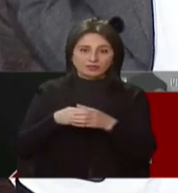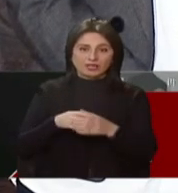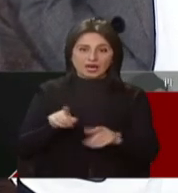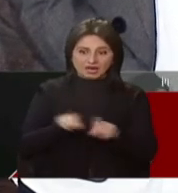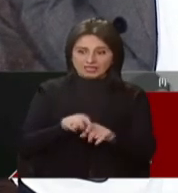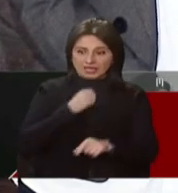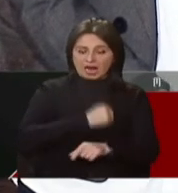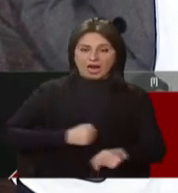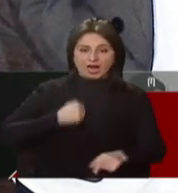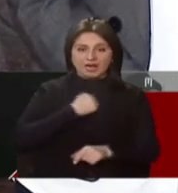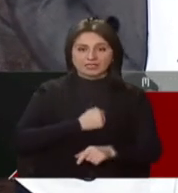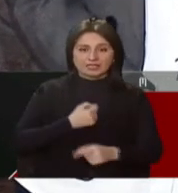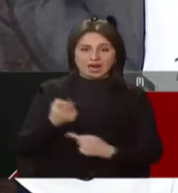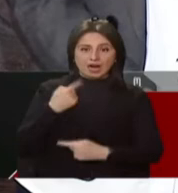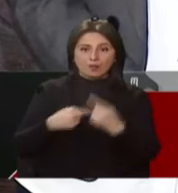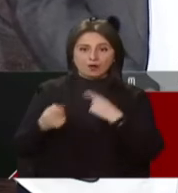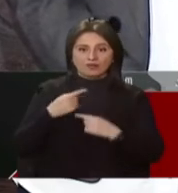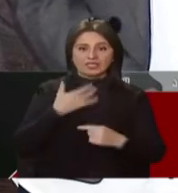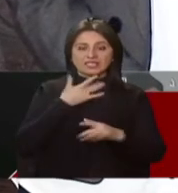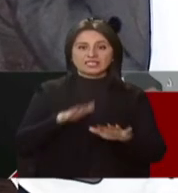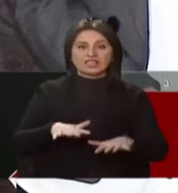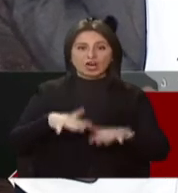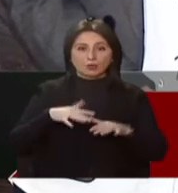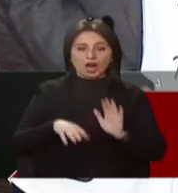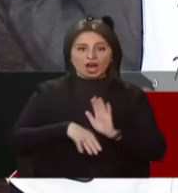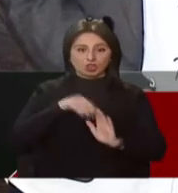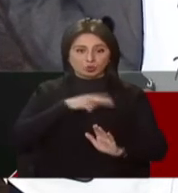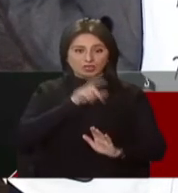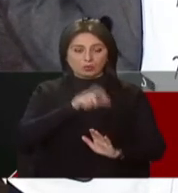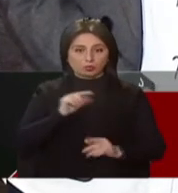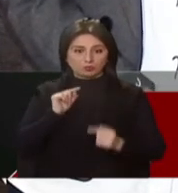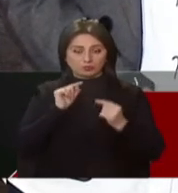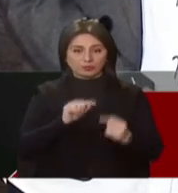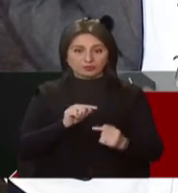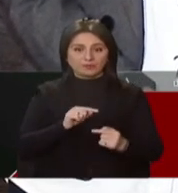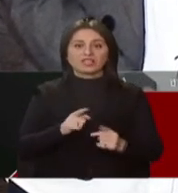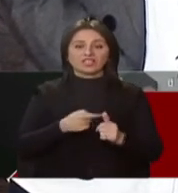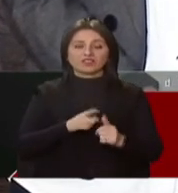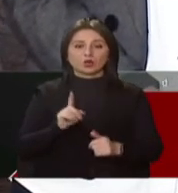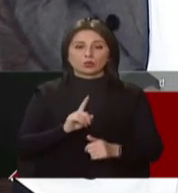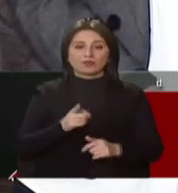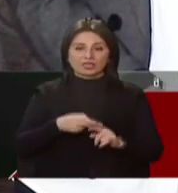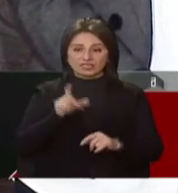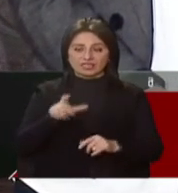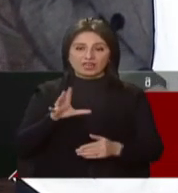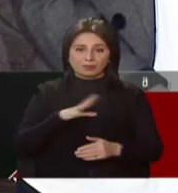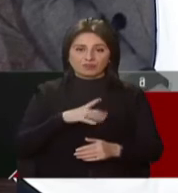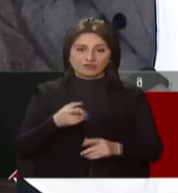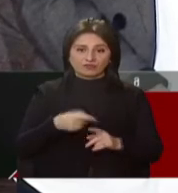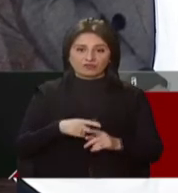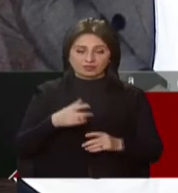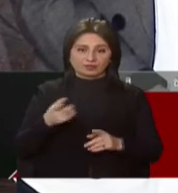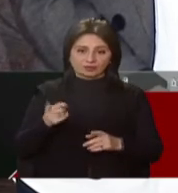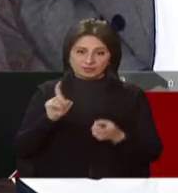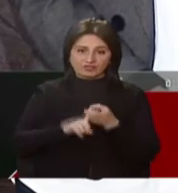ესეთი აგრესია გამოხატეს საკრებულოს არჩეული დეპუტატების მხრიდან, თვლიდნენ, რომ ესენი იყვნენ